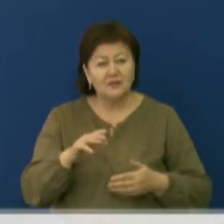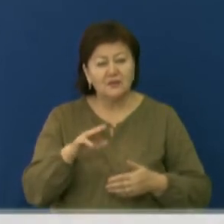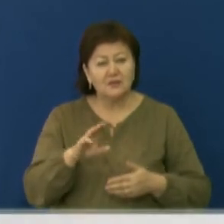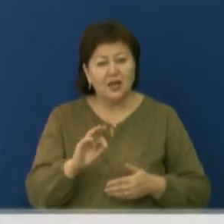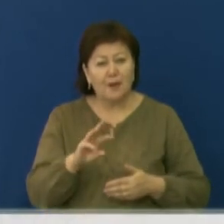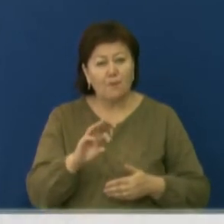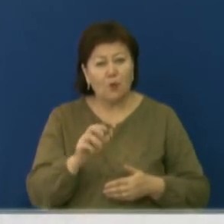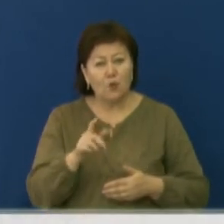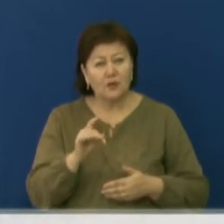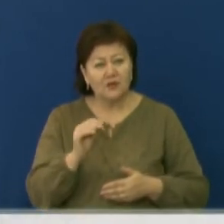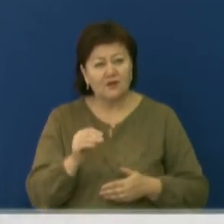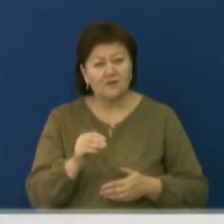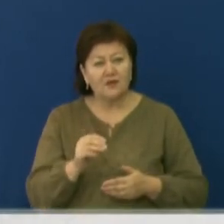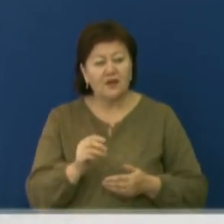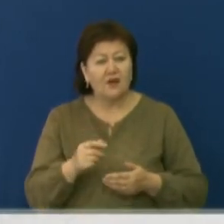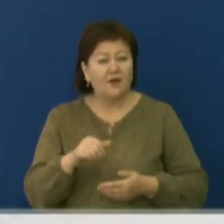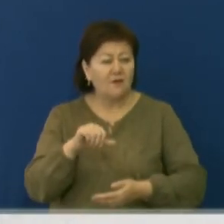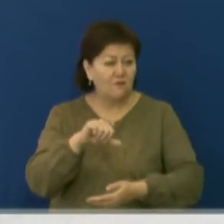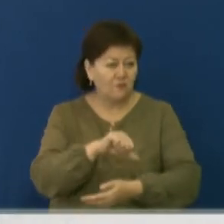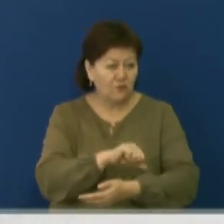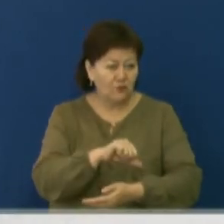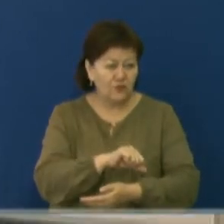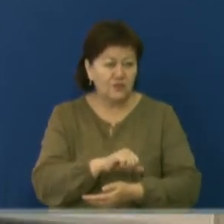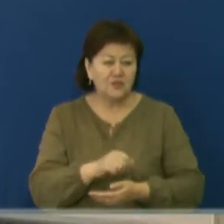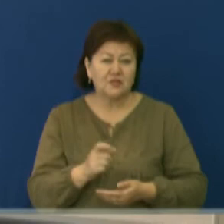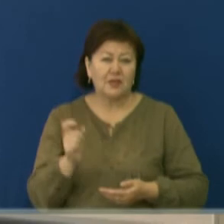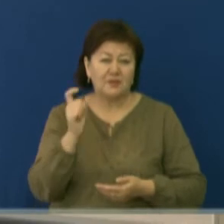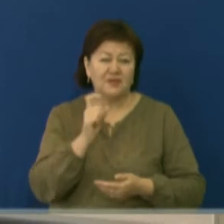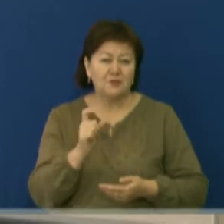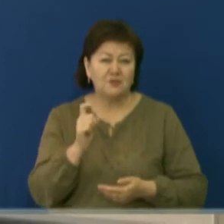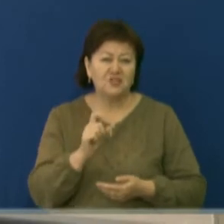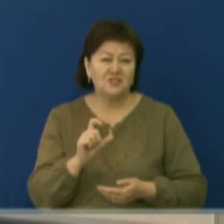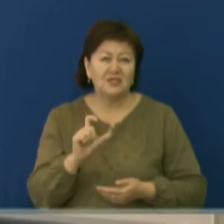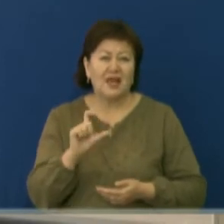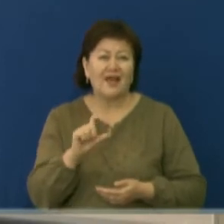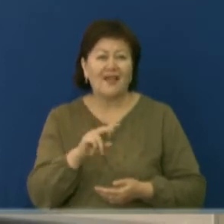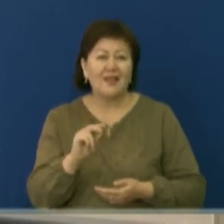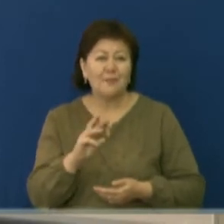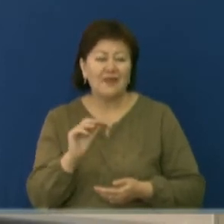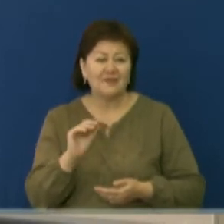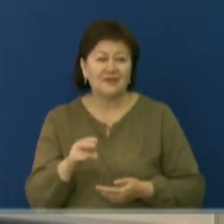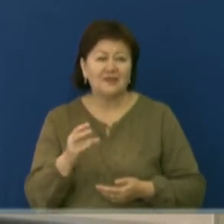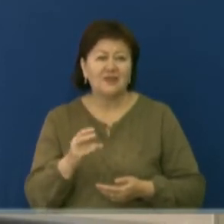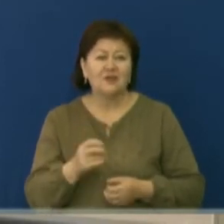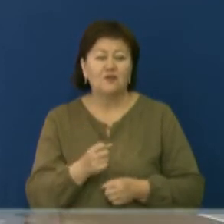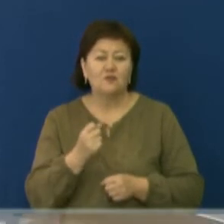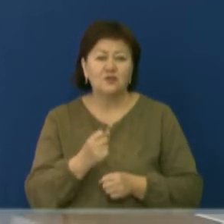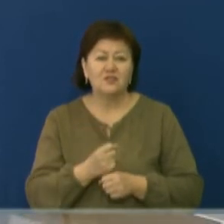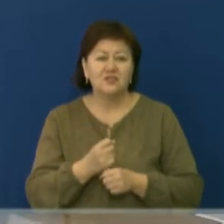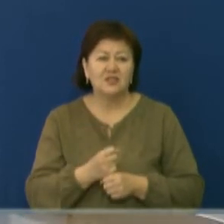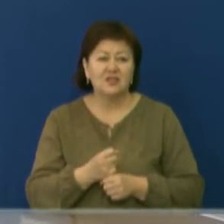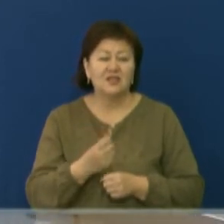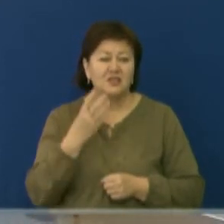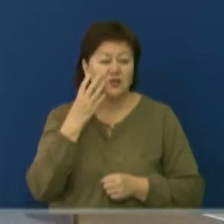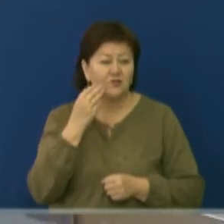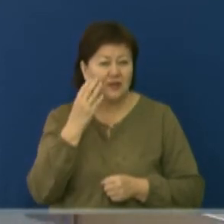пациента внутривенно вводят радиофармпрепарат на основе химического элемента технеция. Его производят в Институте ядерной физики